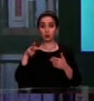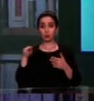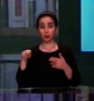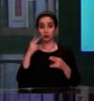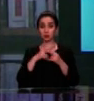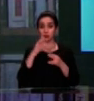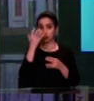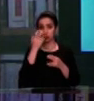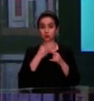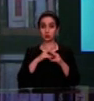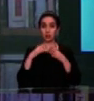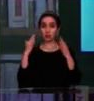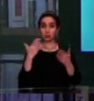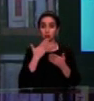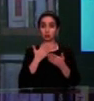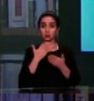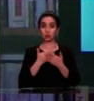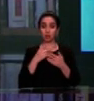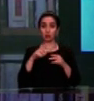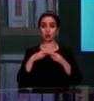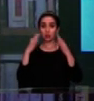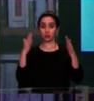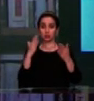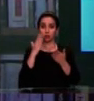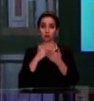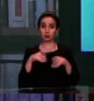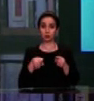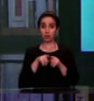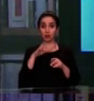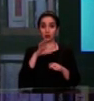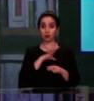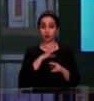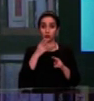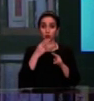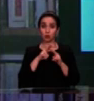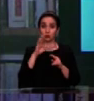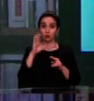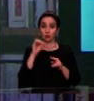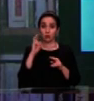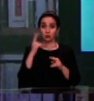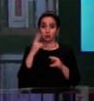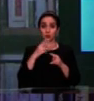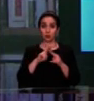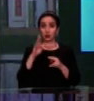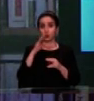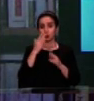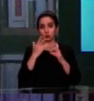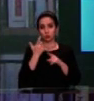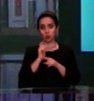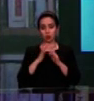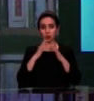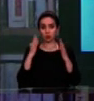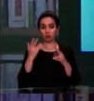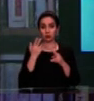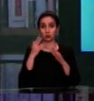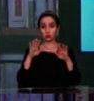formatdagi rasmlar hajm jihatidan katta hajmga ega bo'lganligi uchun, demak, veb sahifamizda juda ham katta hajm,